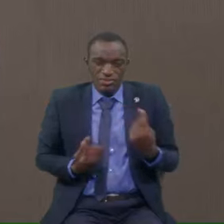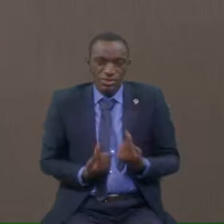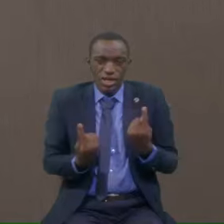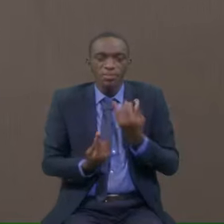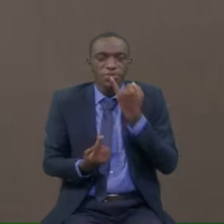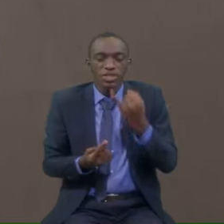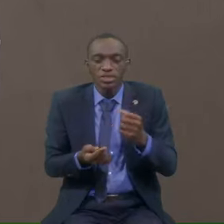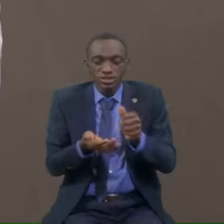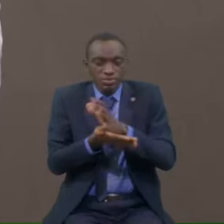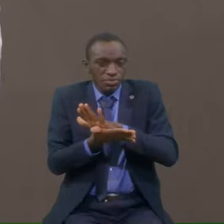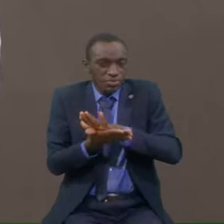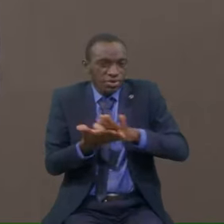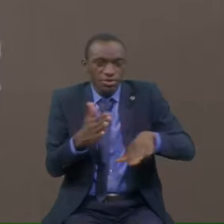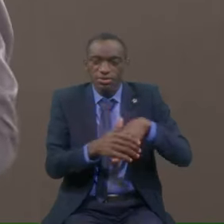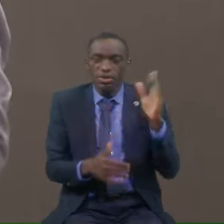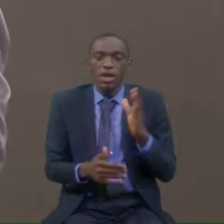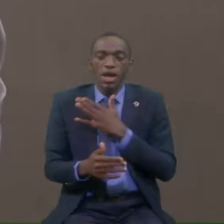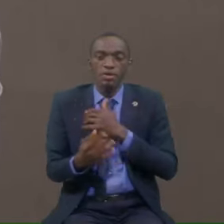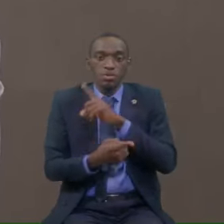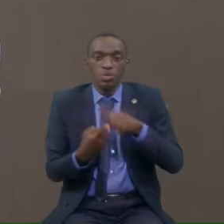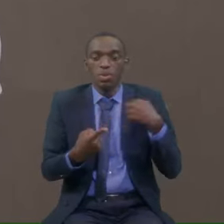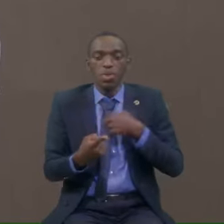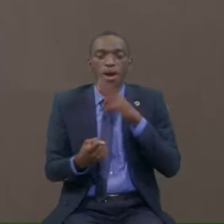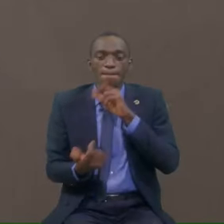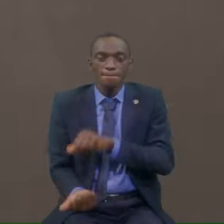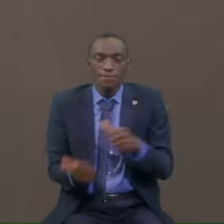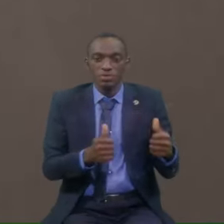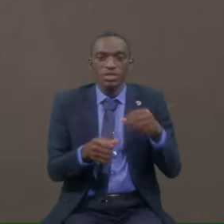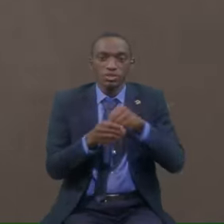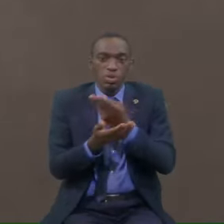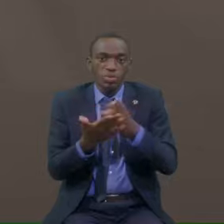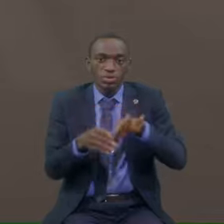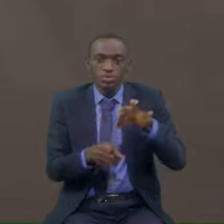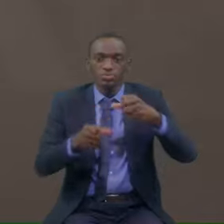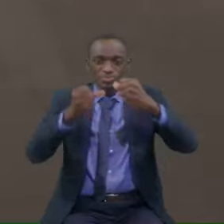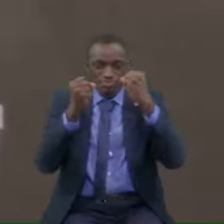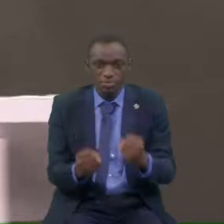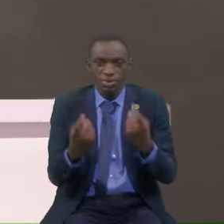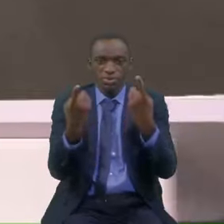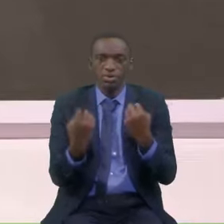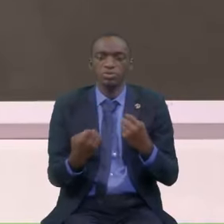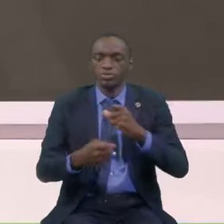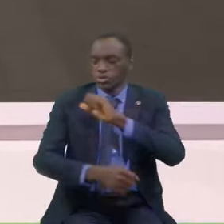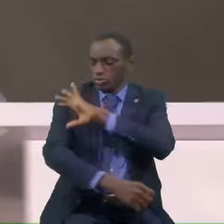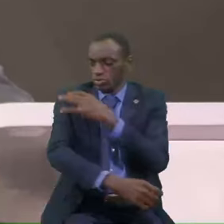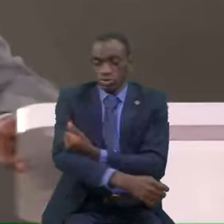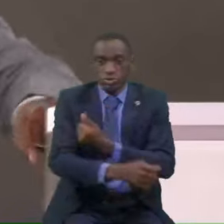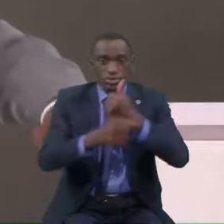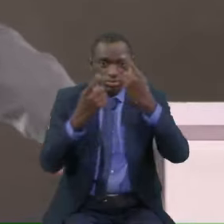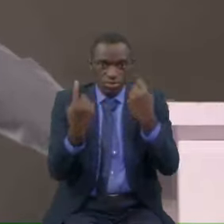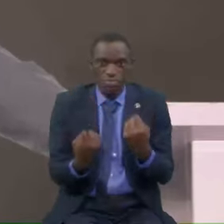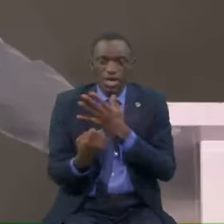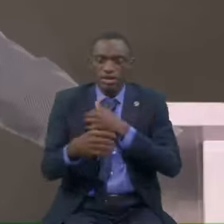Adamique est ôté. Quand nous sommes baptisés du Saint-Esprit, la force vient, la puissance vient, l'onction vient.